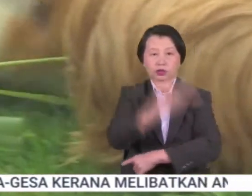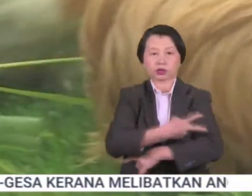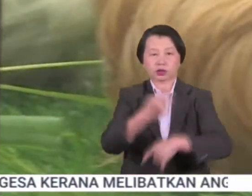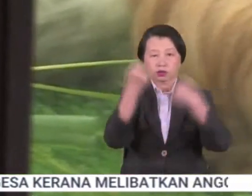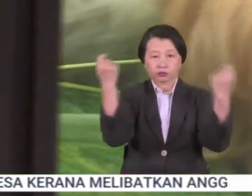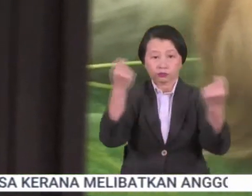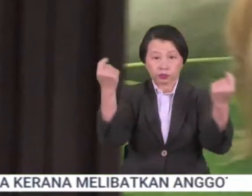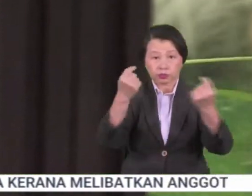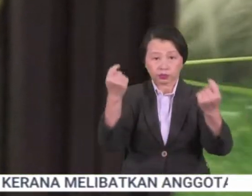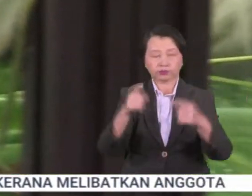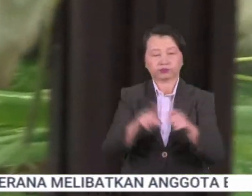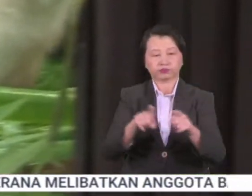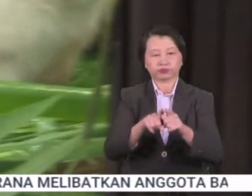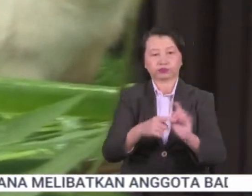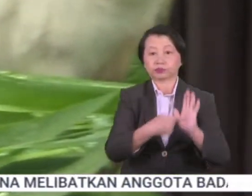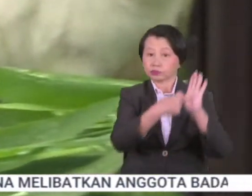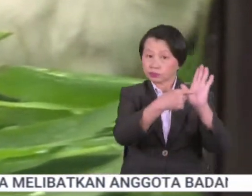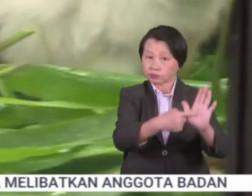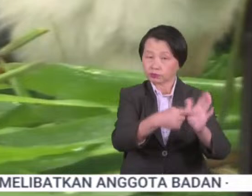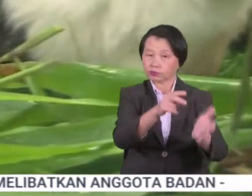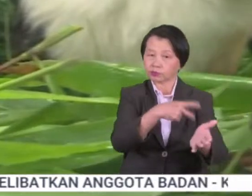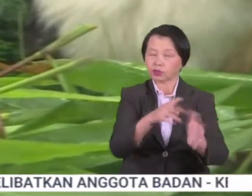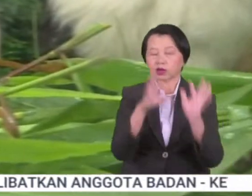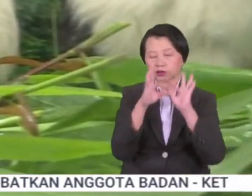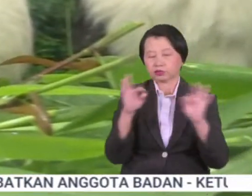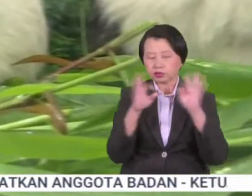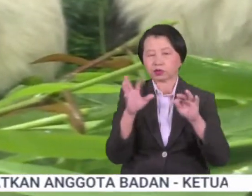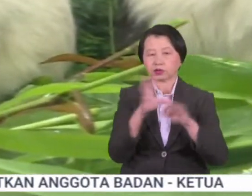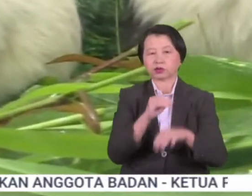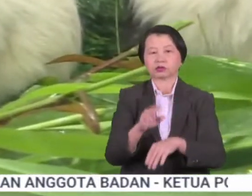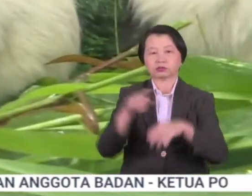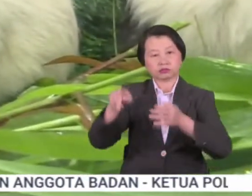festival tersebut seperti persembahan bercerita dan